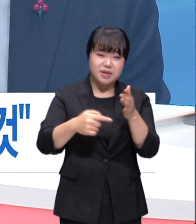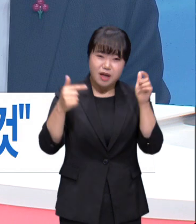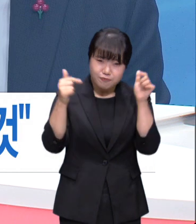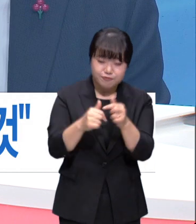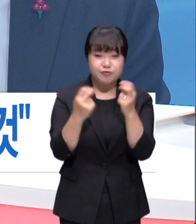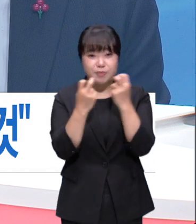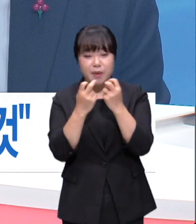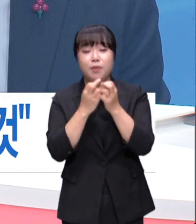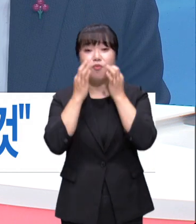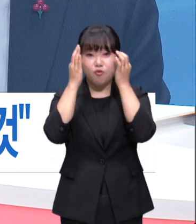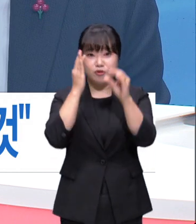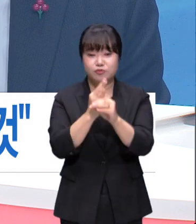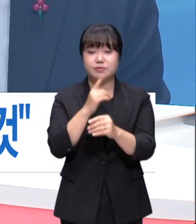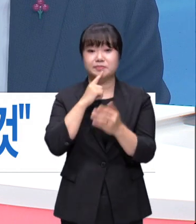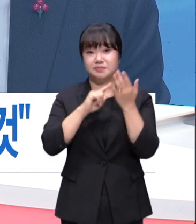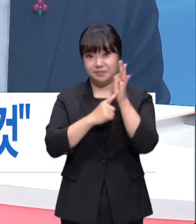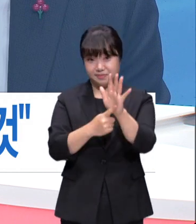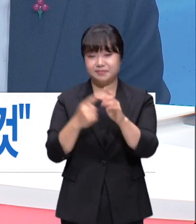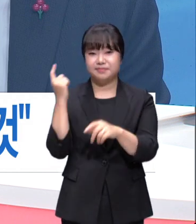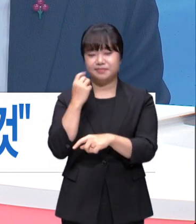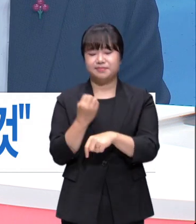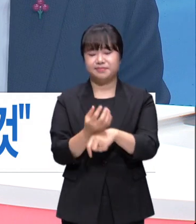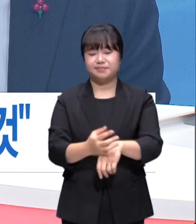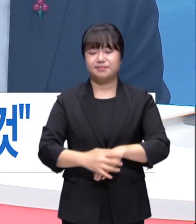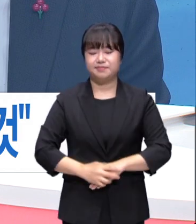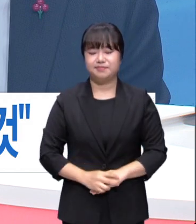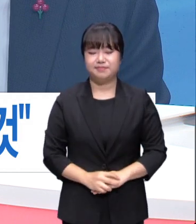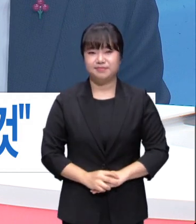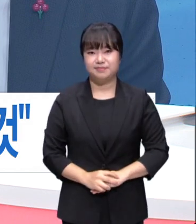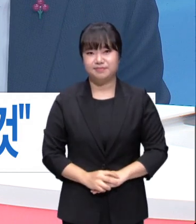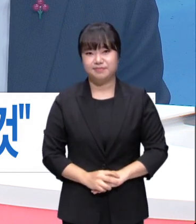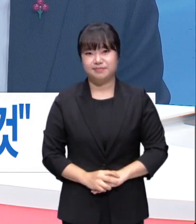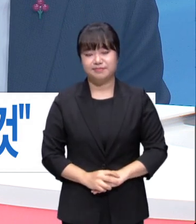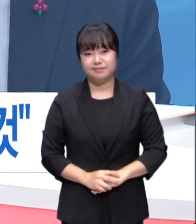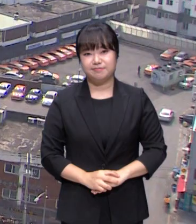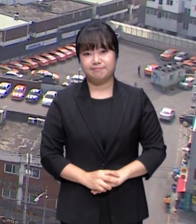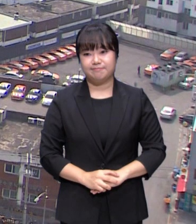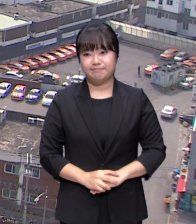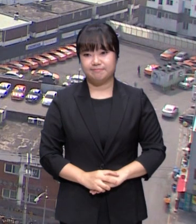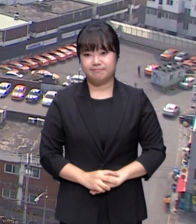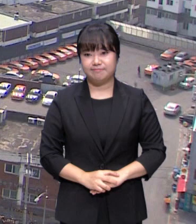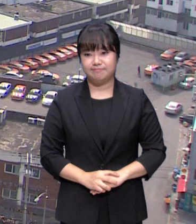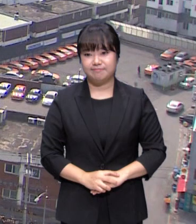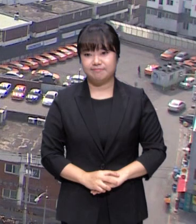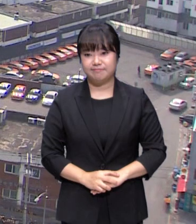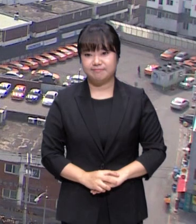최소화하는 방안을 강구하고 있다고 설명했습니다. 계속해서 김진중 기자입니다.